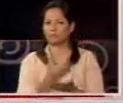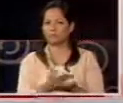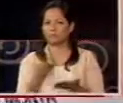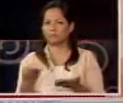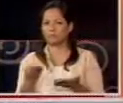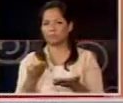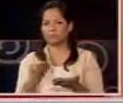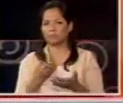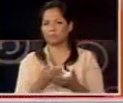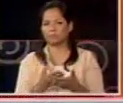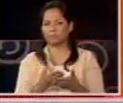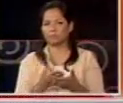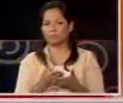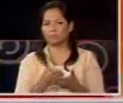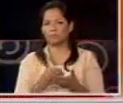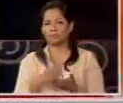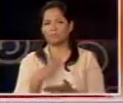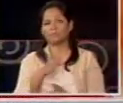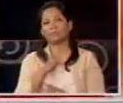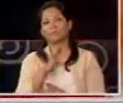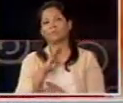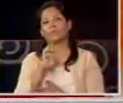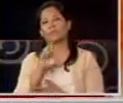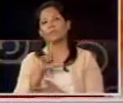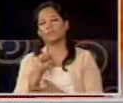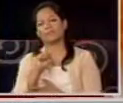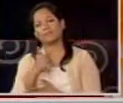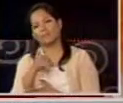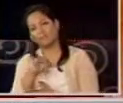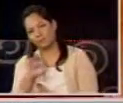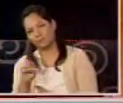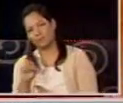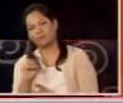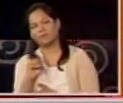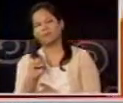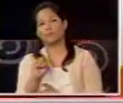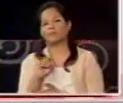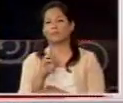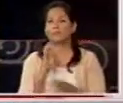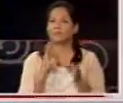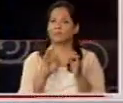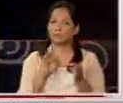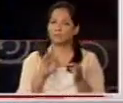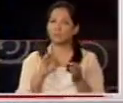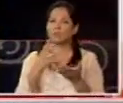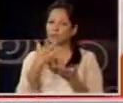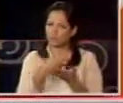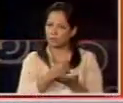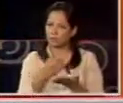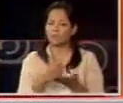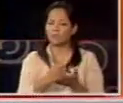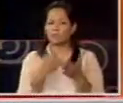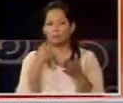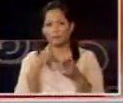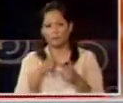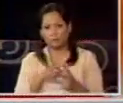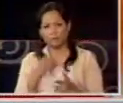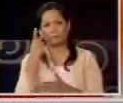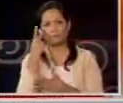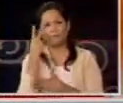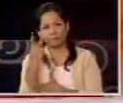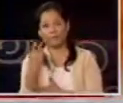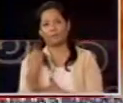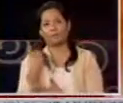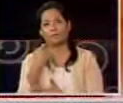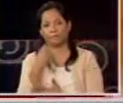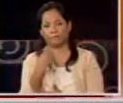sa Bellagio or dun sa columns kung ito yung kinikita niya. Tapos nakita nga dun na may 11 million. But